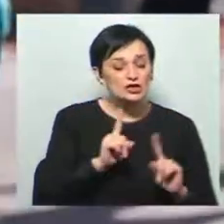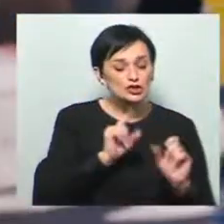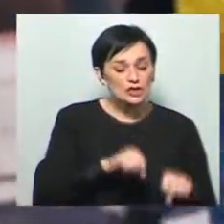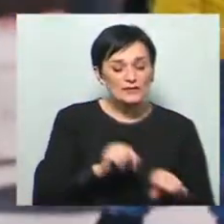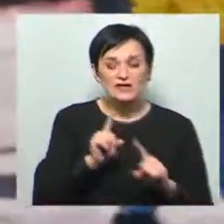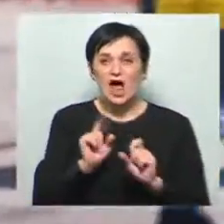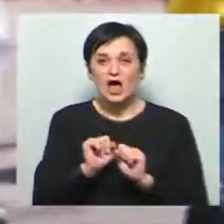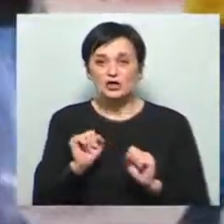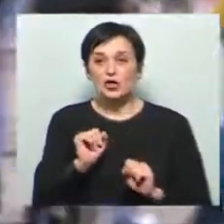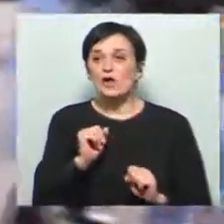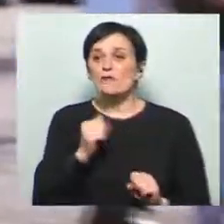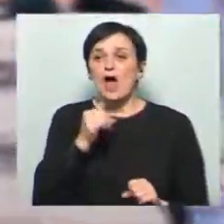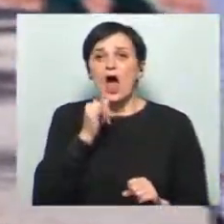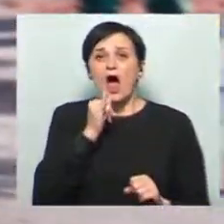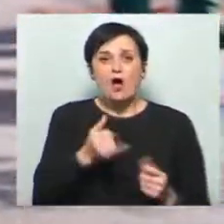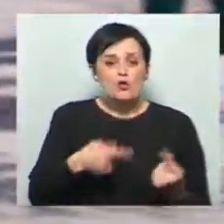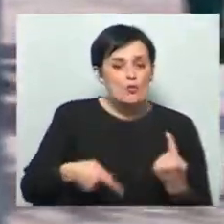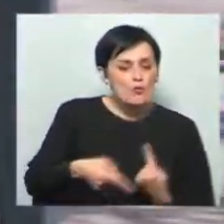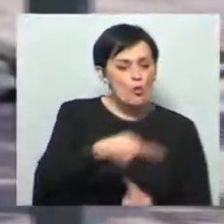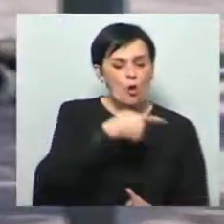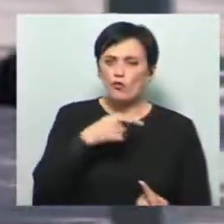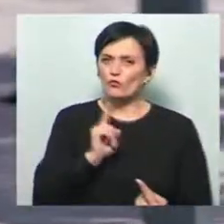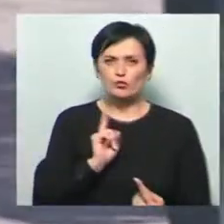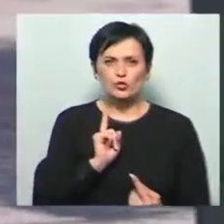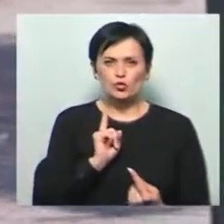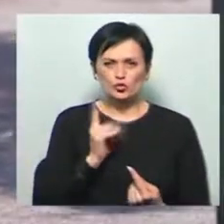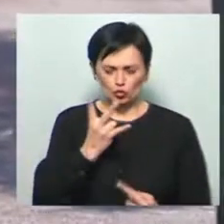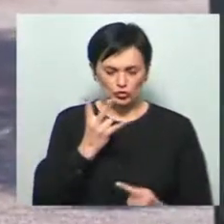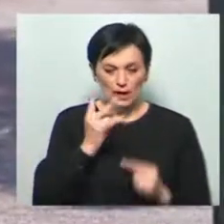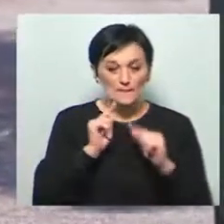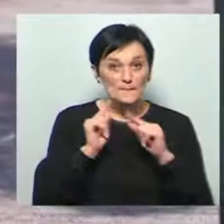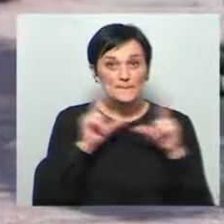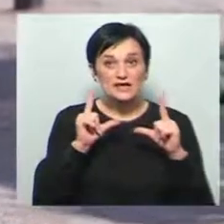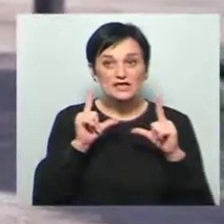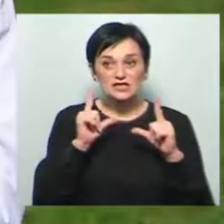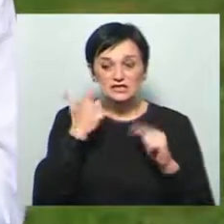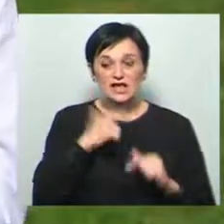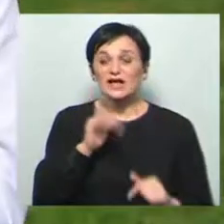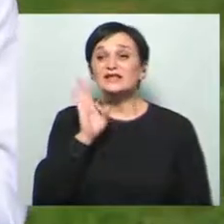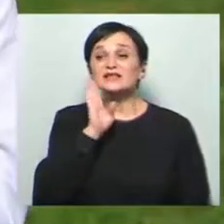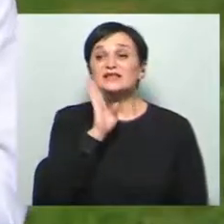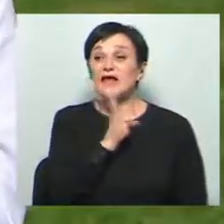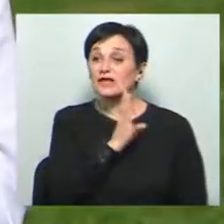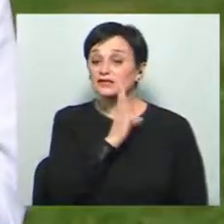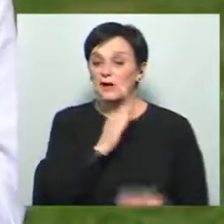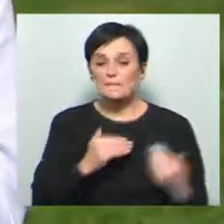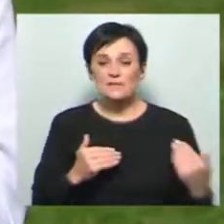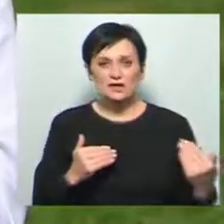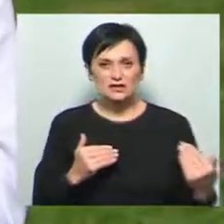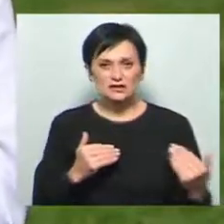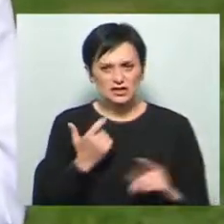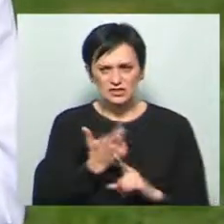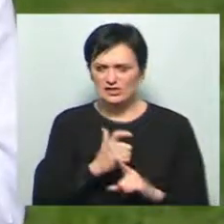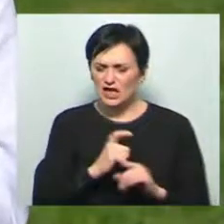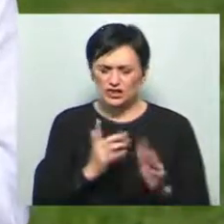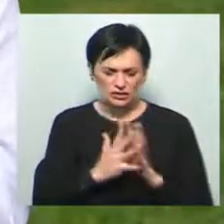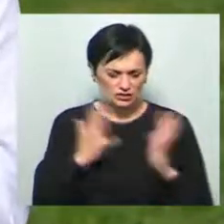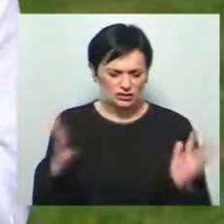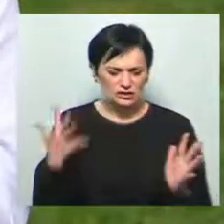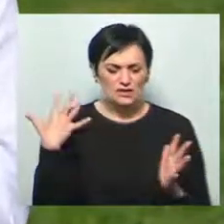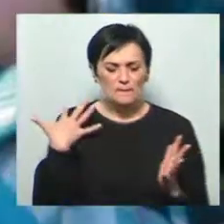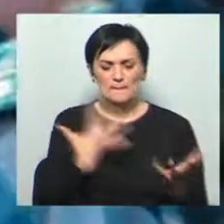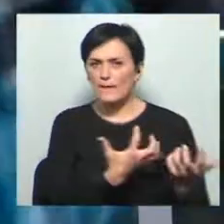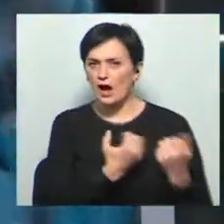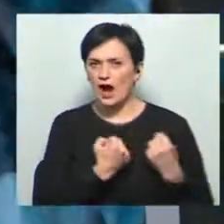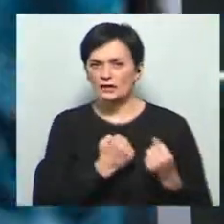არ შეიძლება, რომ მოვუნდეთ, უნდა ყოველთვის ვიყოთ ხიზლად. დედაჩემის მხრიდან ძალიან დიდი მხარდაჭერა